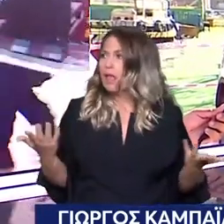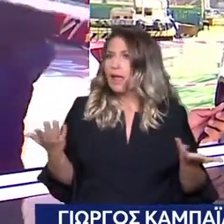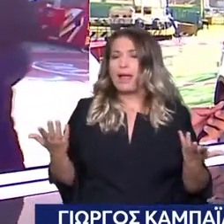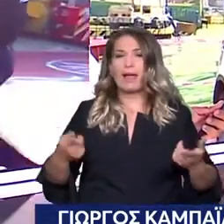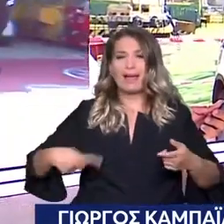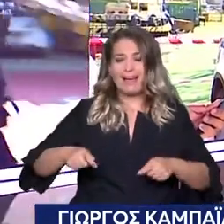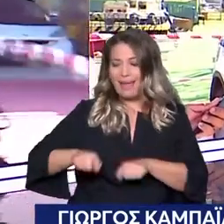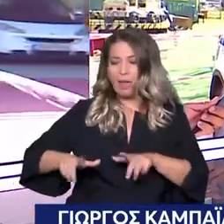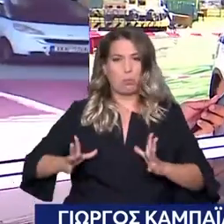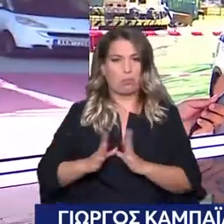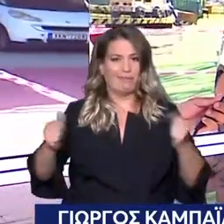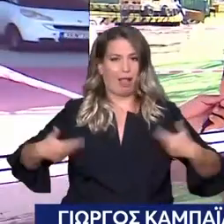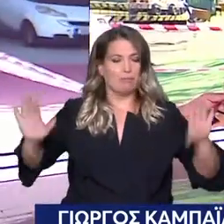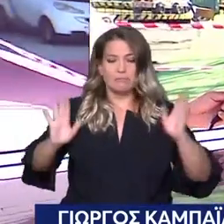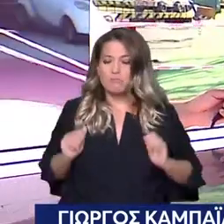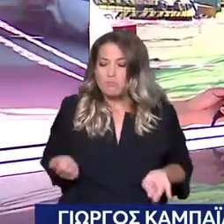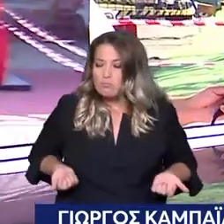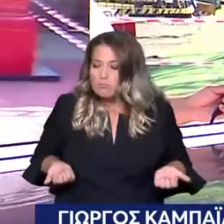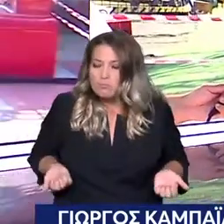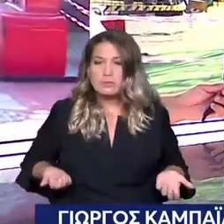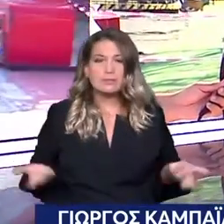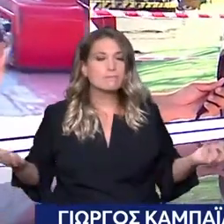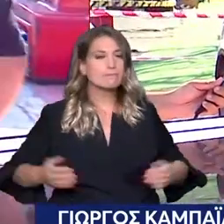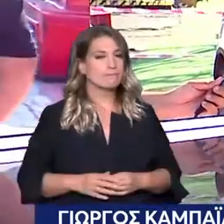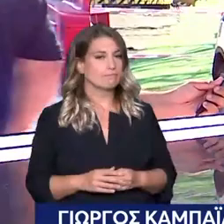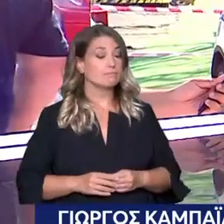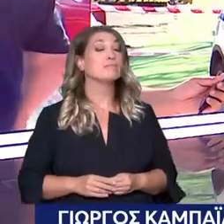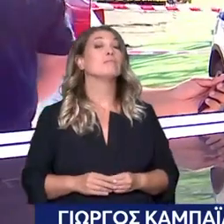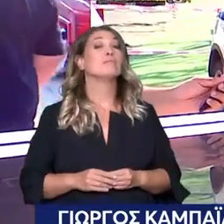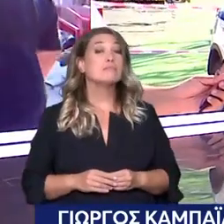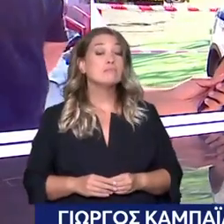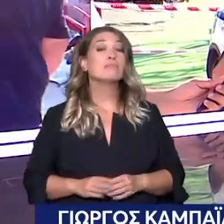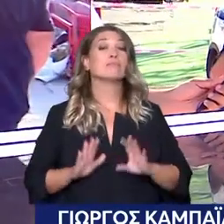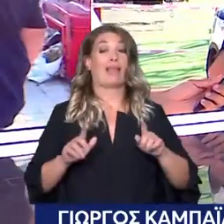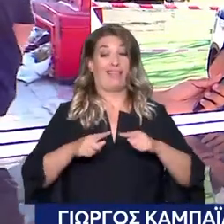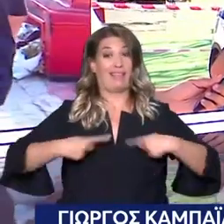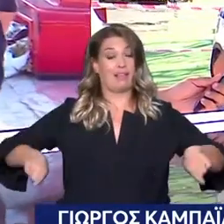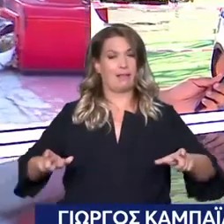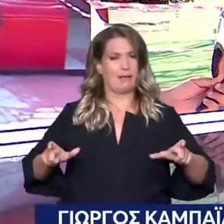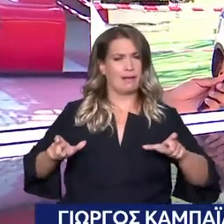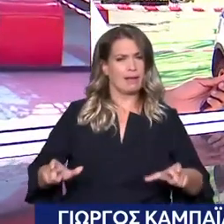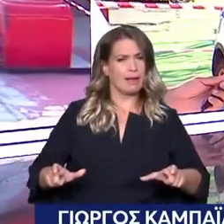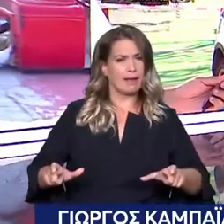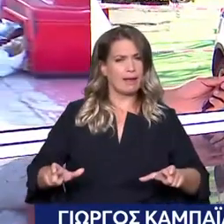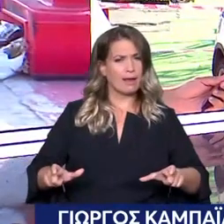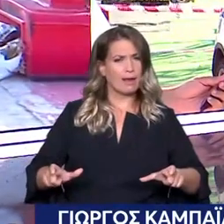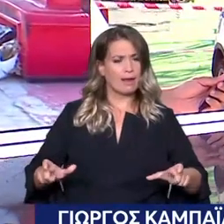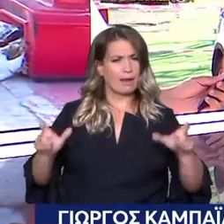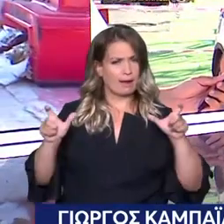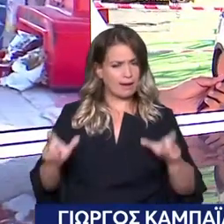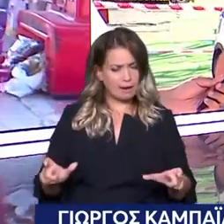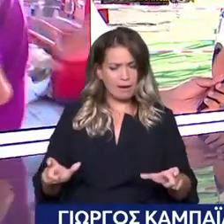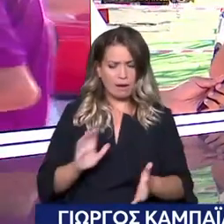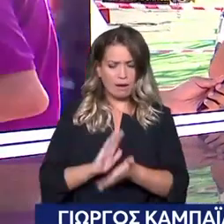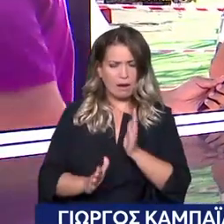εξαφανίστηκαν όλοι. Και έδωσε με παραγγελία να μπει κάποιος άνθρωπος από όλους αυτούς τους σοβαρούς τεχνικούς της